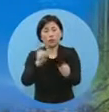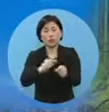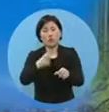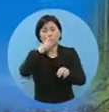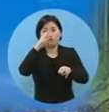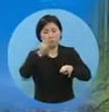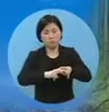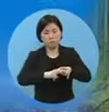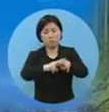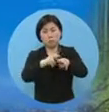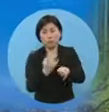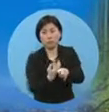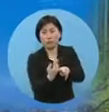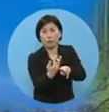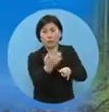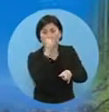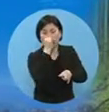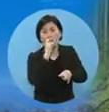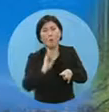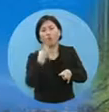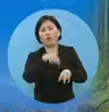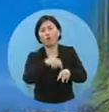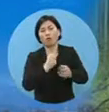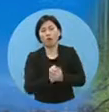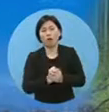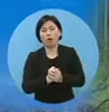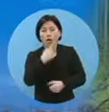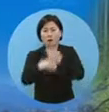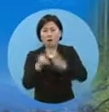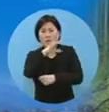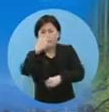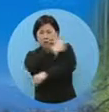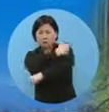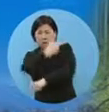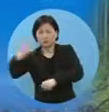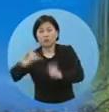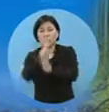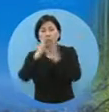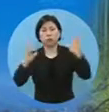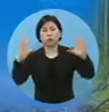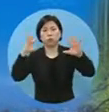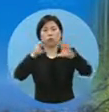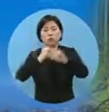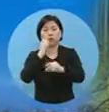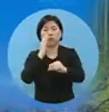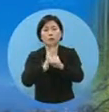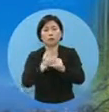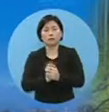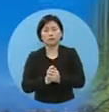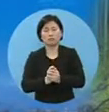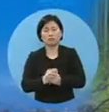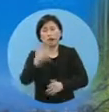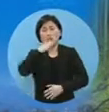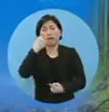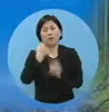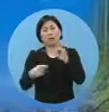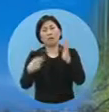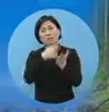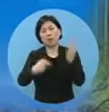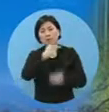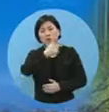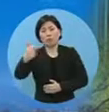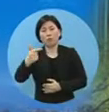원인이 되고 있는데요. 매년 축구장 100개 정도 크기에 산림이 사라지고 있습니다. 득보다 실이 많은 논 밭두렁